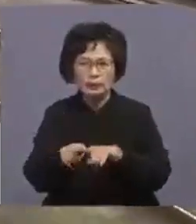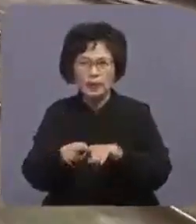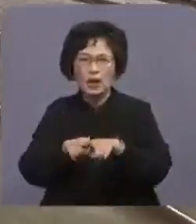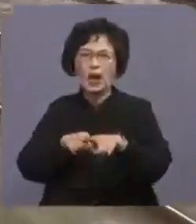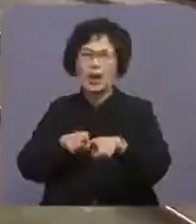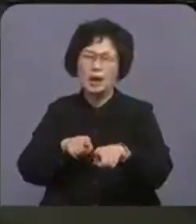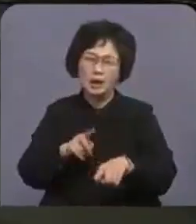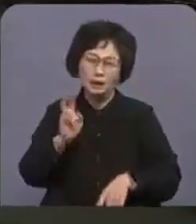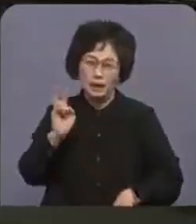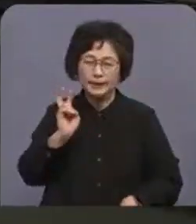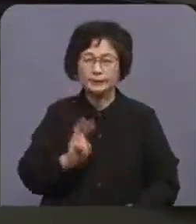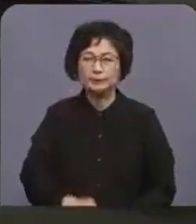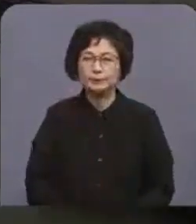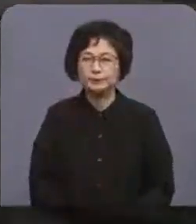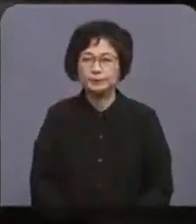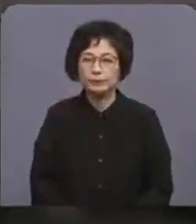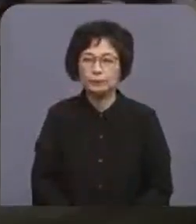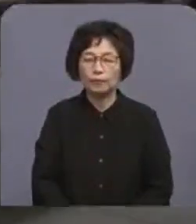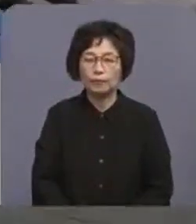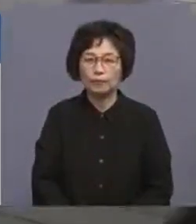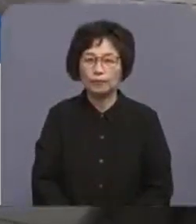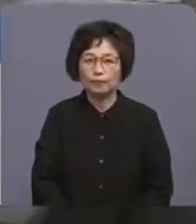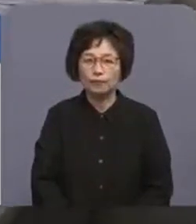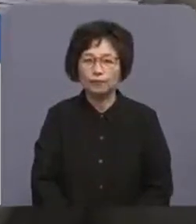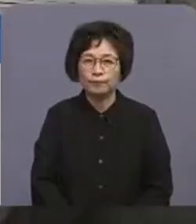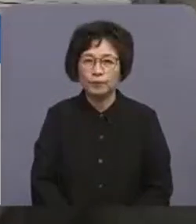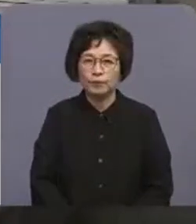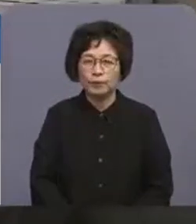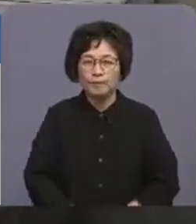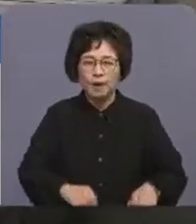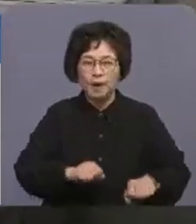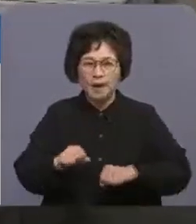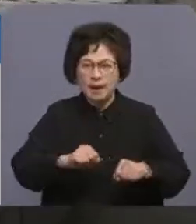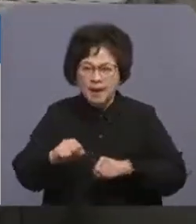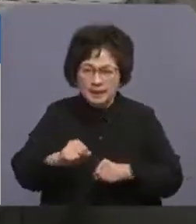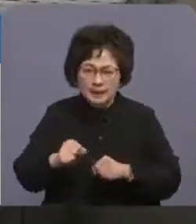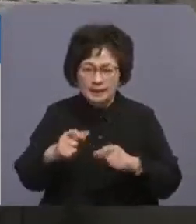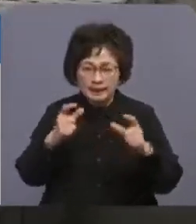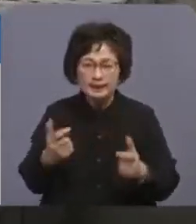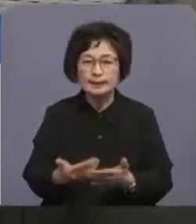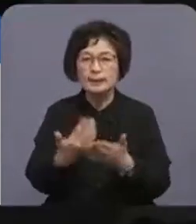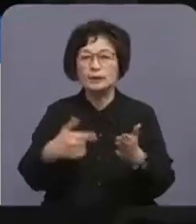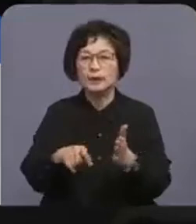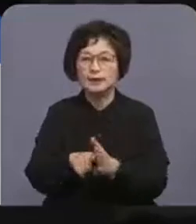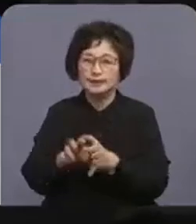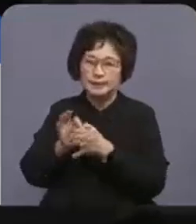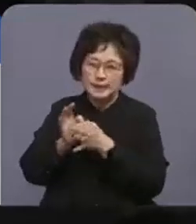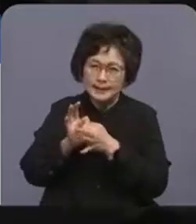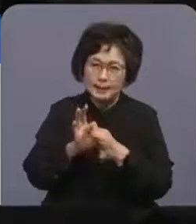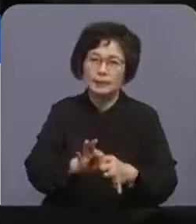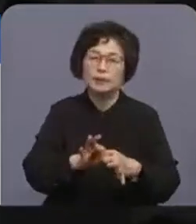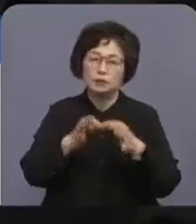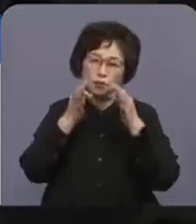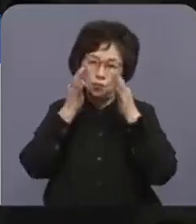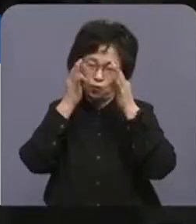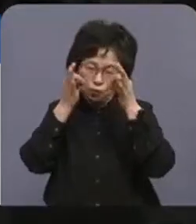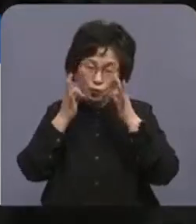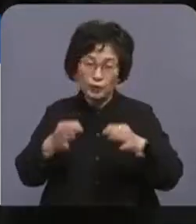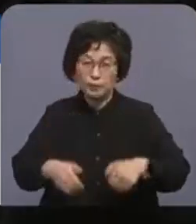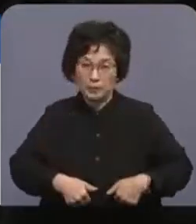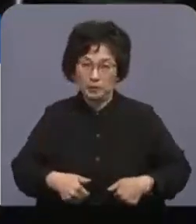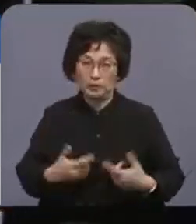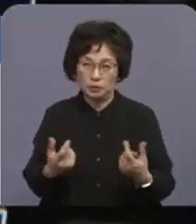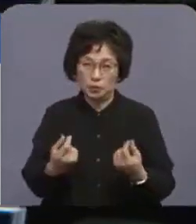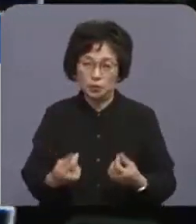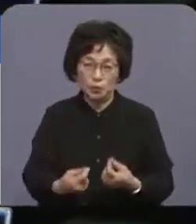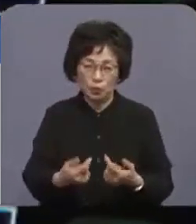변수도 있습니다. 활력이 있는 지역 성장을 위한 이런 부분들에 대한 꾸준한 어떤 준비나 그 노력들은 좀 필요할